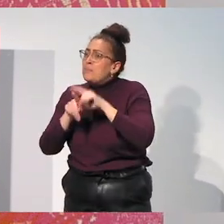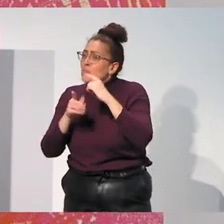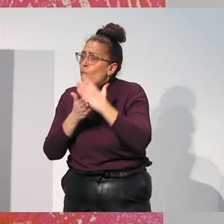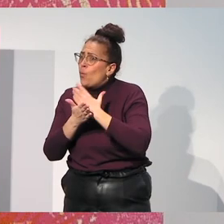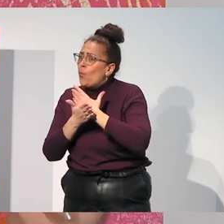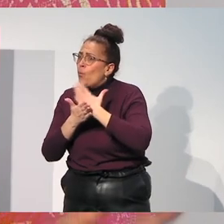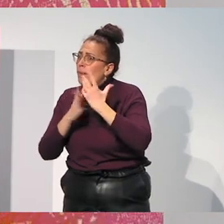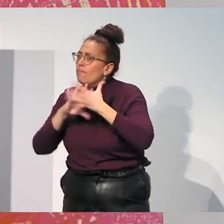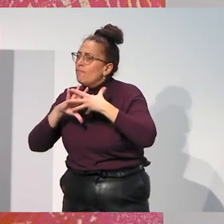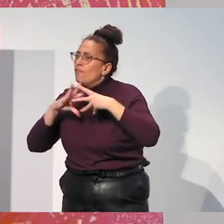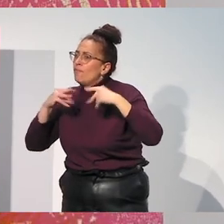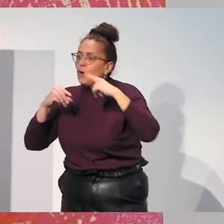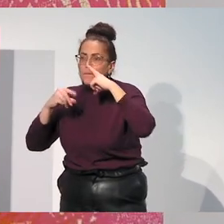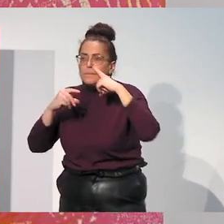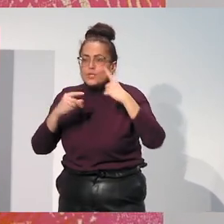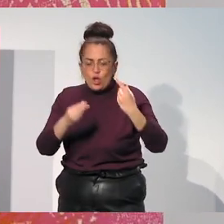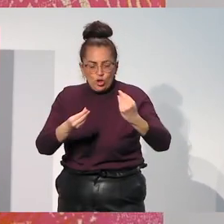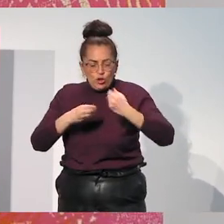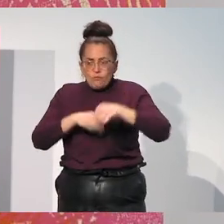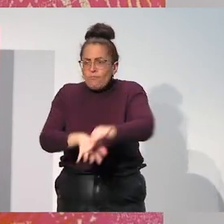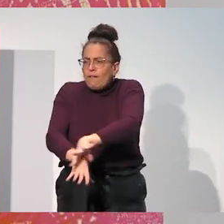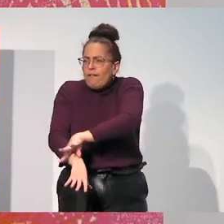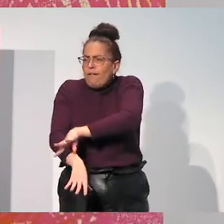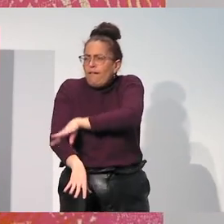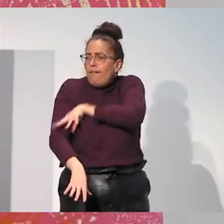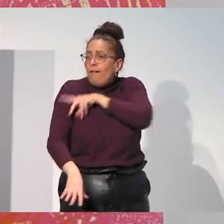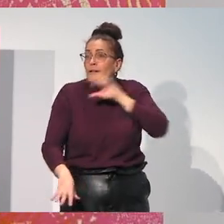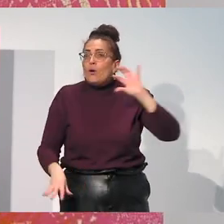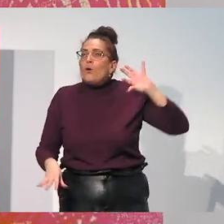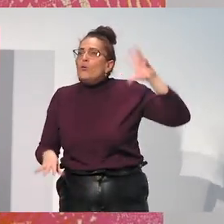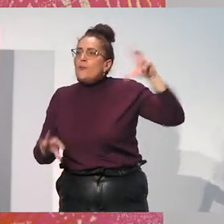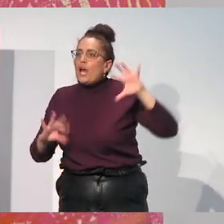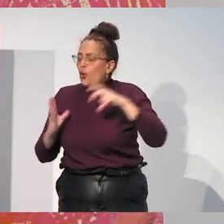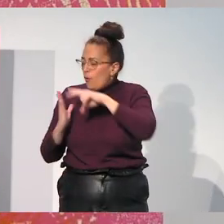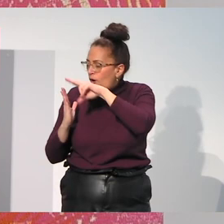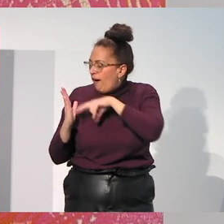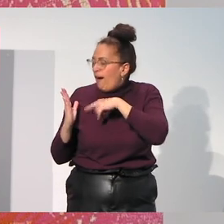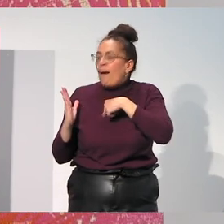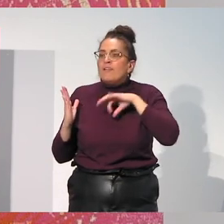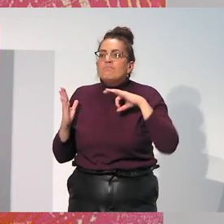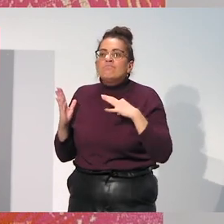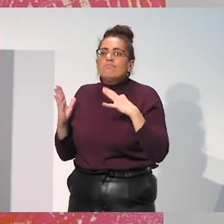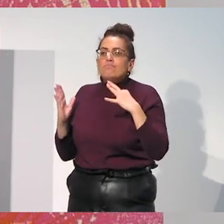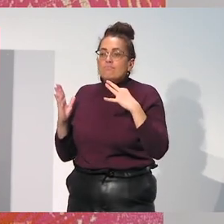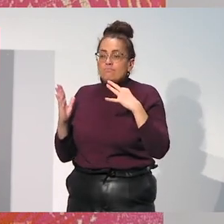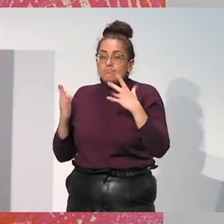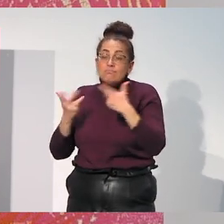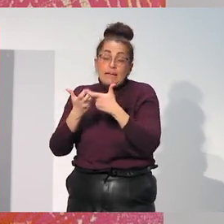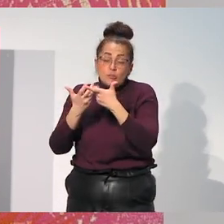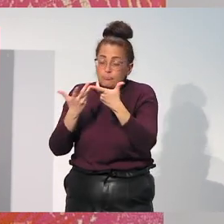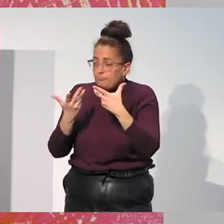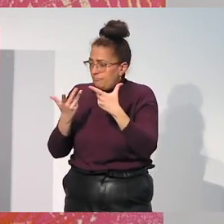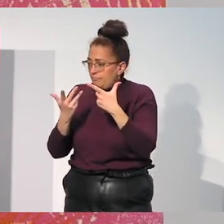capacité de restituer justement cette lumière qui est absolument magnifique. Je pense par exemple aux